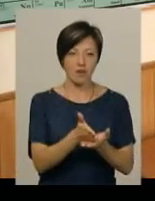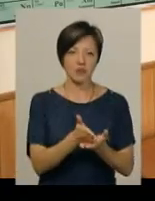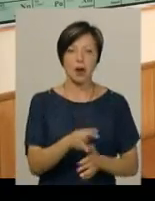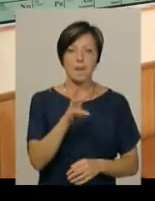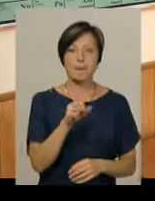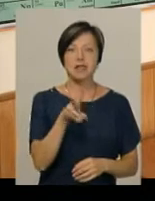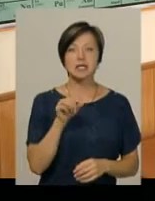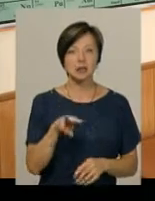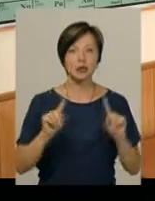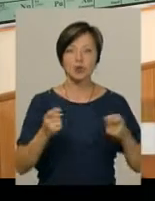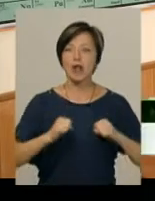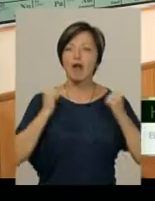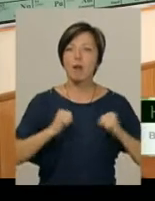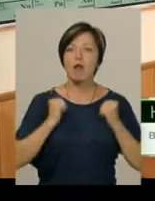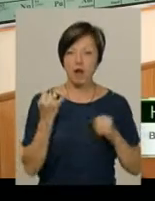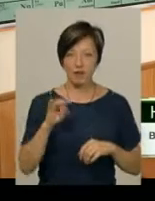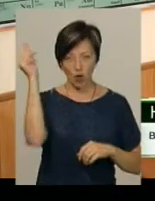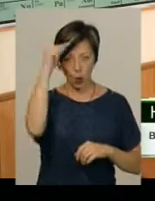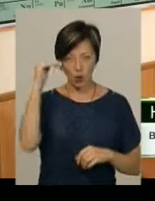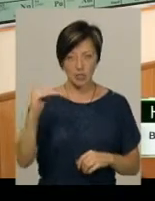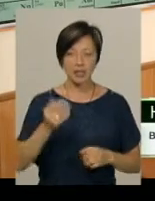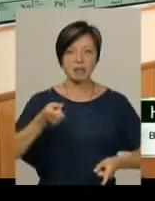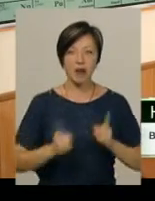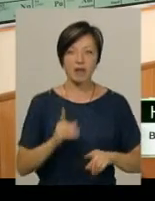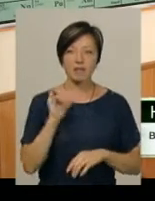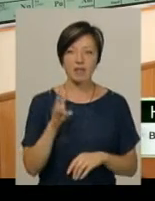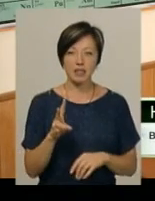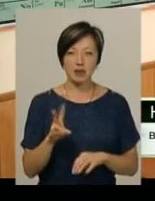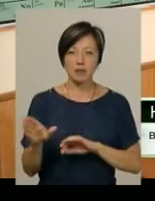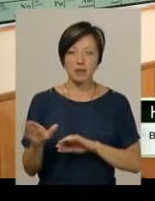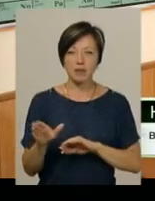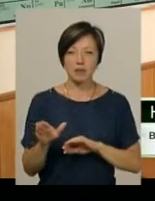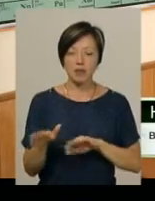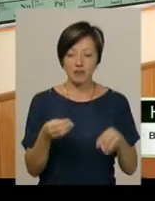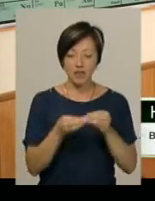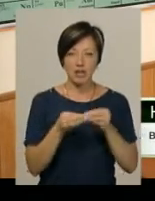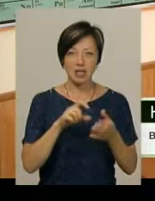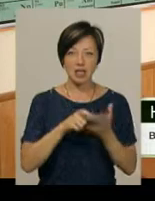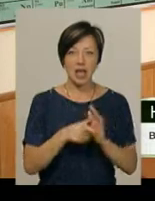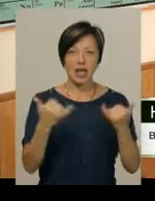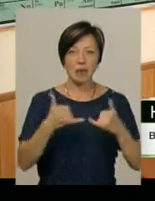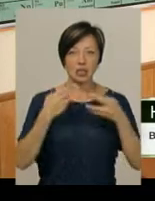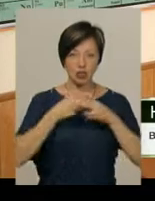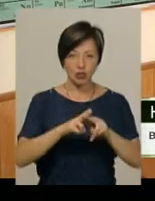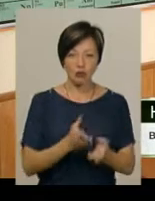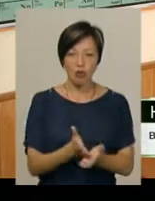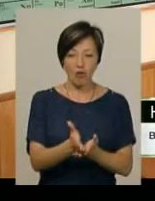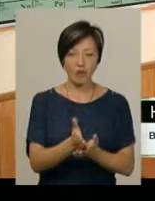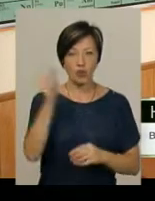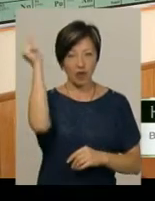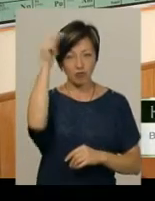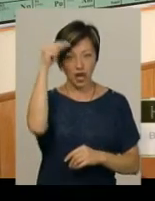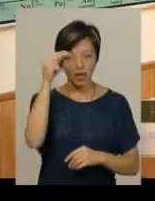Максим взагалі дуже наполегливий учень. Насправді він прийшов в 10 клас хіміко-технологічного профілю